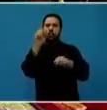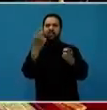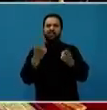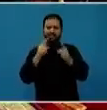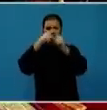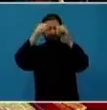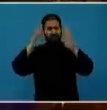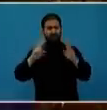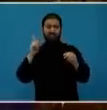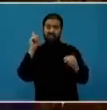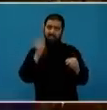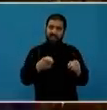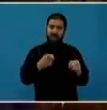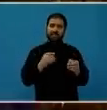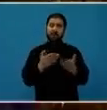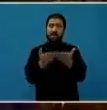pedeapsă primește el?